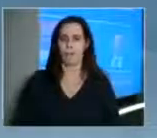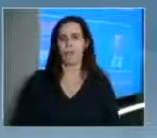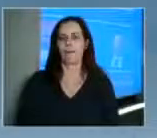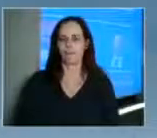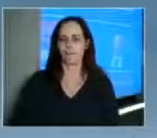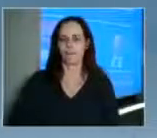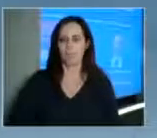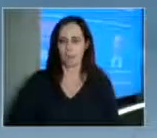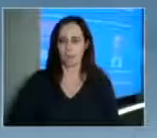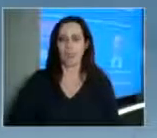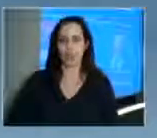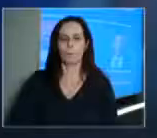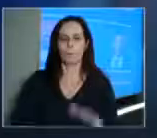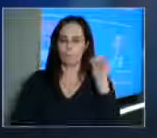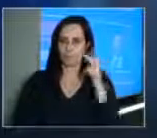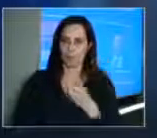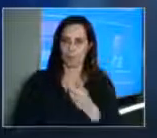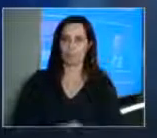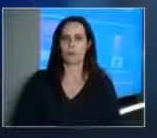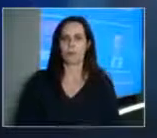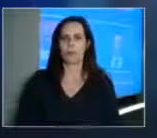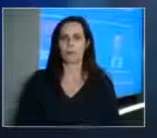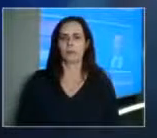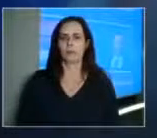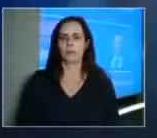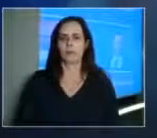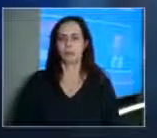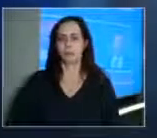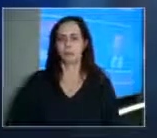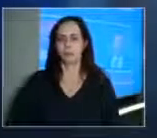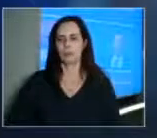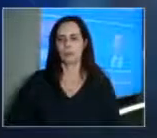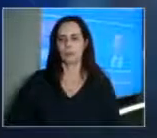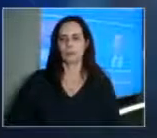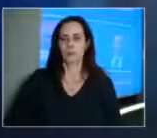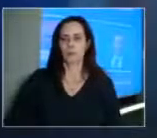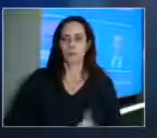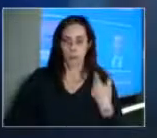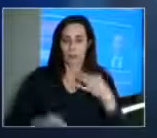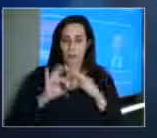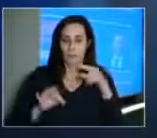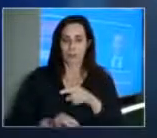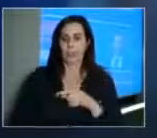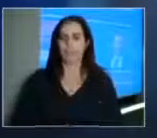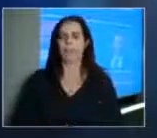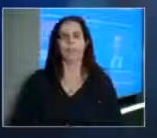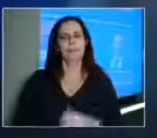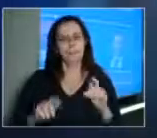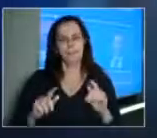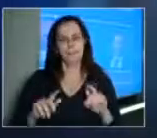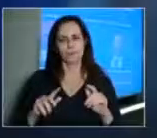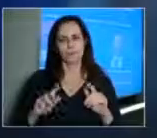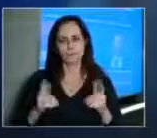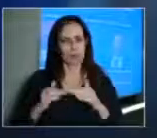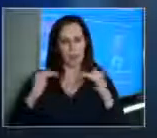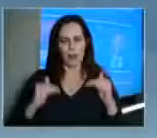במפלגה. גאווה בליכוד. שלום לשניכם. אז בואו נתחיל איתך, כי אתה פה בנחיתות קצת. למה